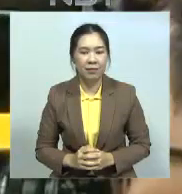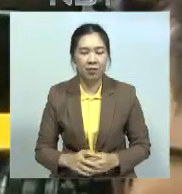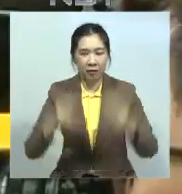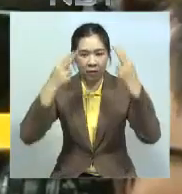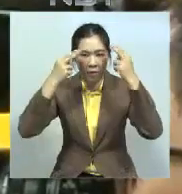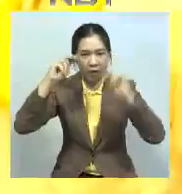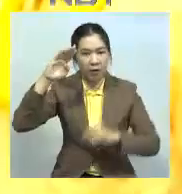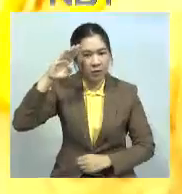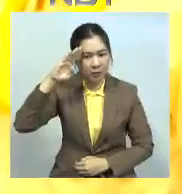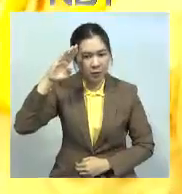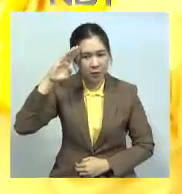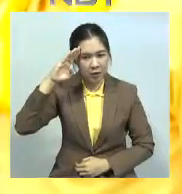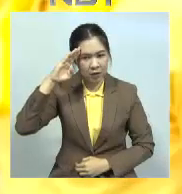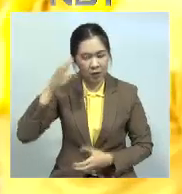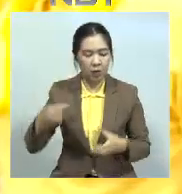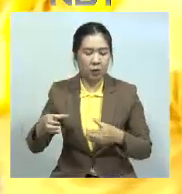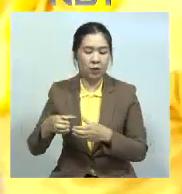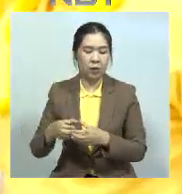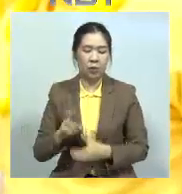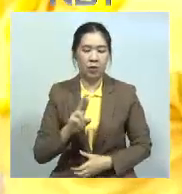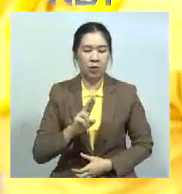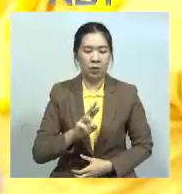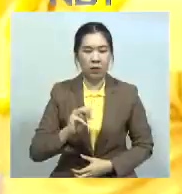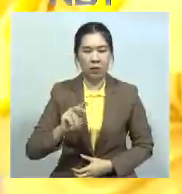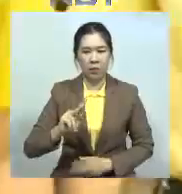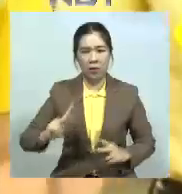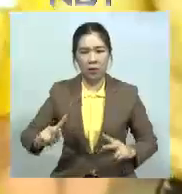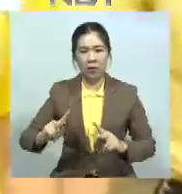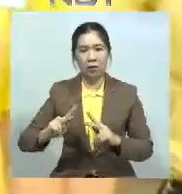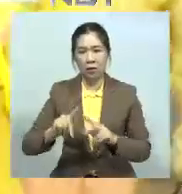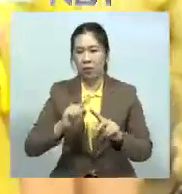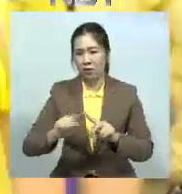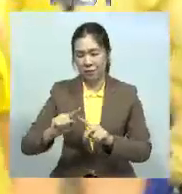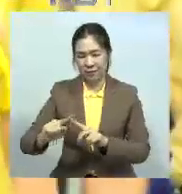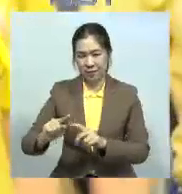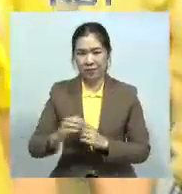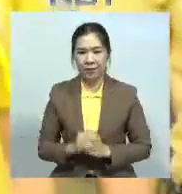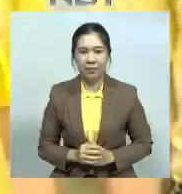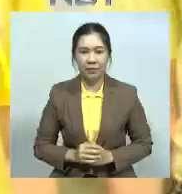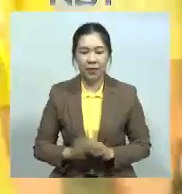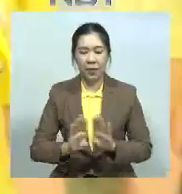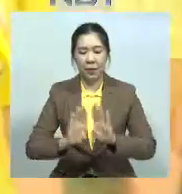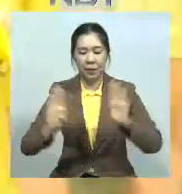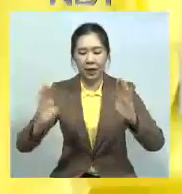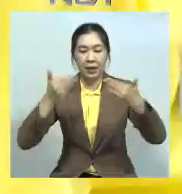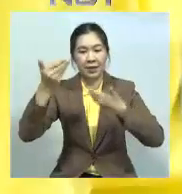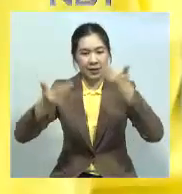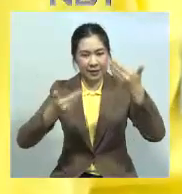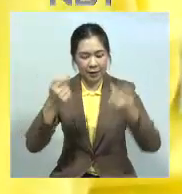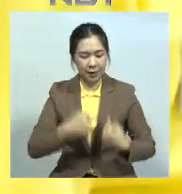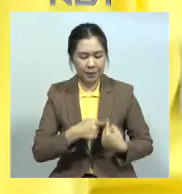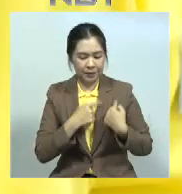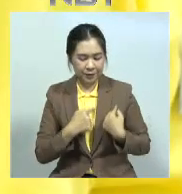พลเอกประยุทธ์จันทร์โอชานายกรัฐมนตรีและรัฐมนตรีว่าการกระทรวงกลาโหมและคณะพร้อมผู้สมรสเปิดกิจกรรมจิตอาสาพระราชท